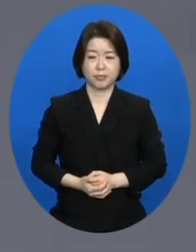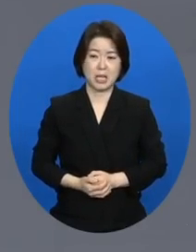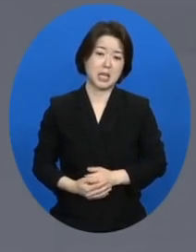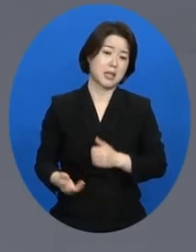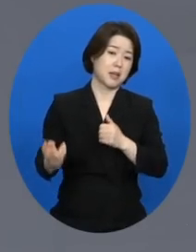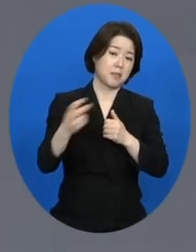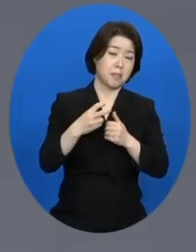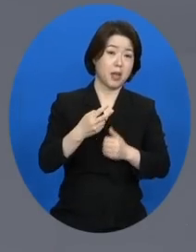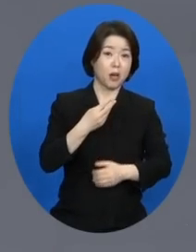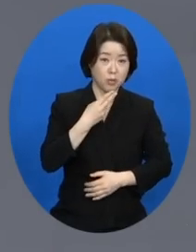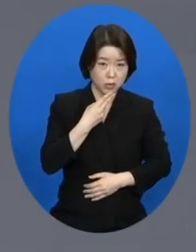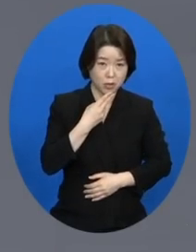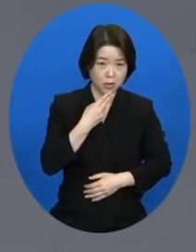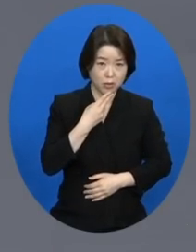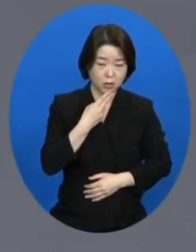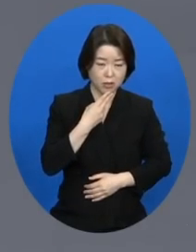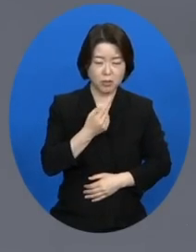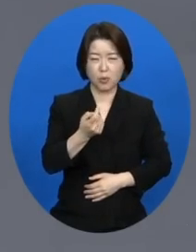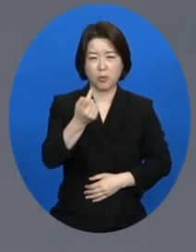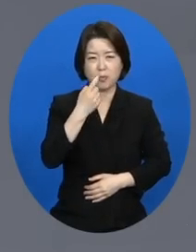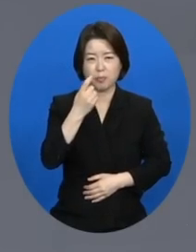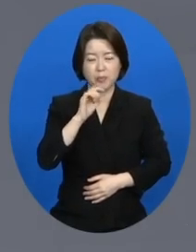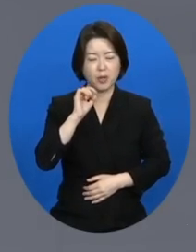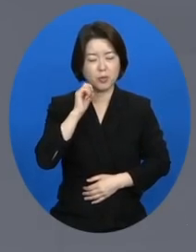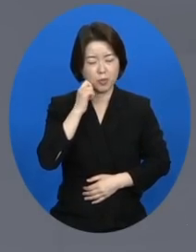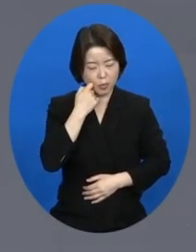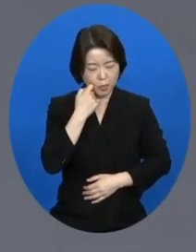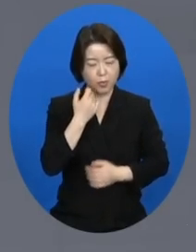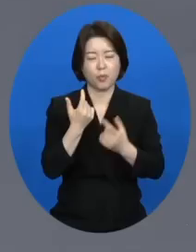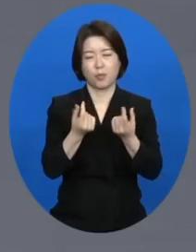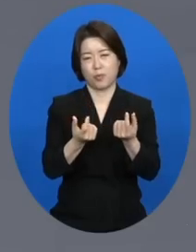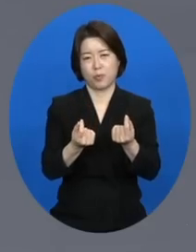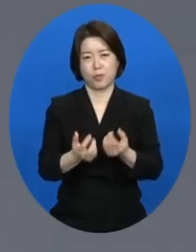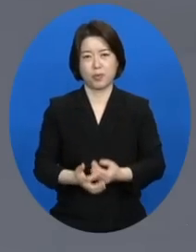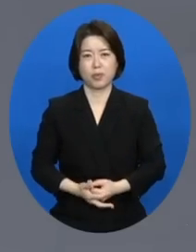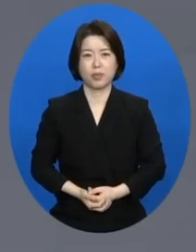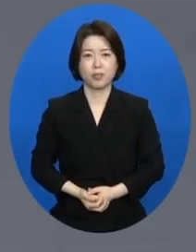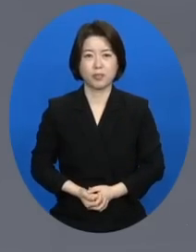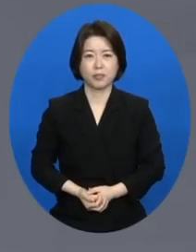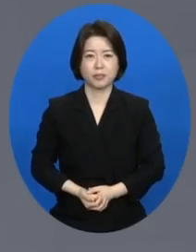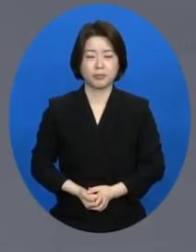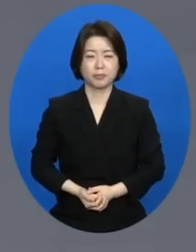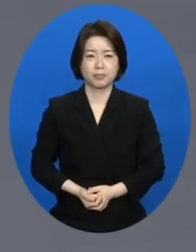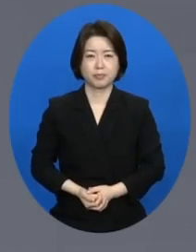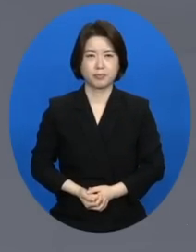배신당해보지 않고서는 배우기가 무척 어렵다는 데 있습니다.